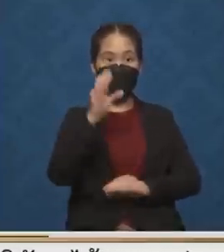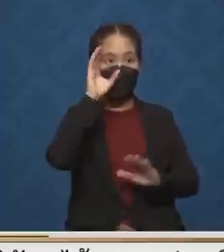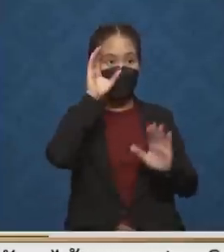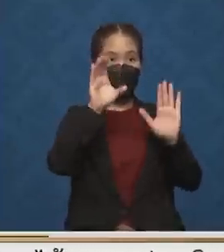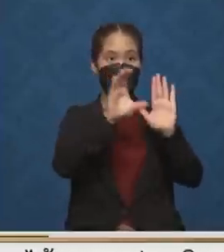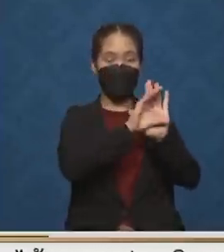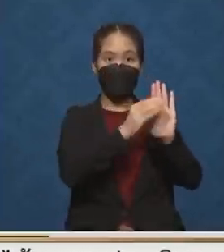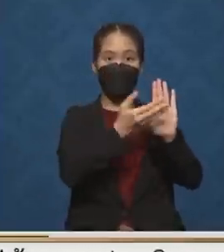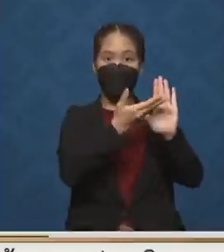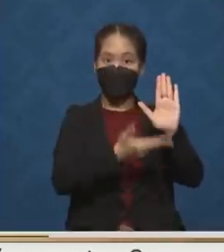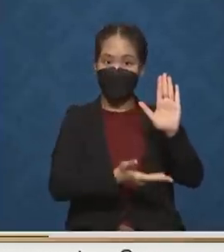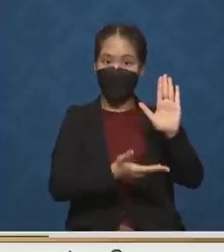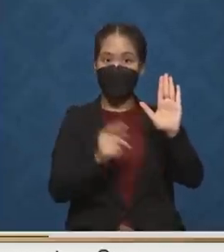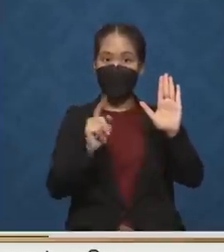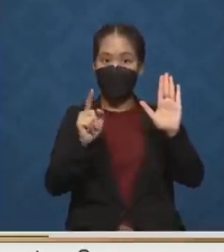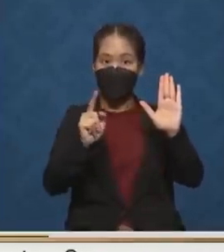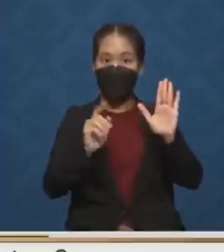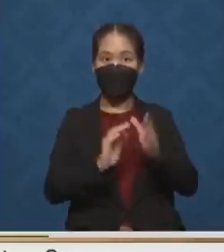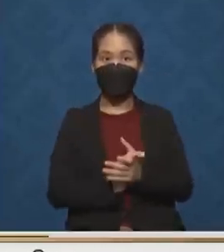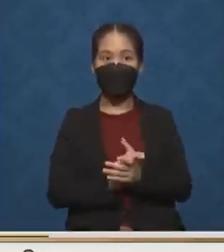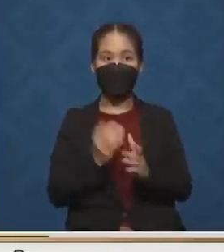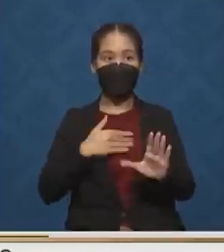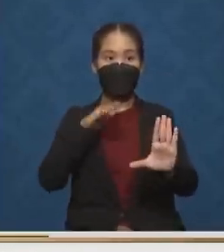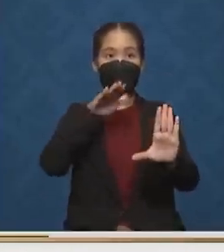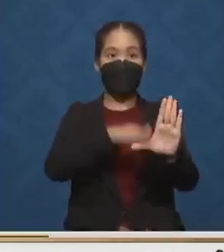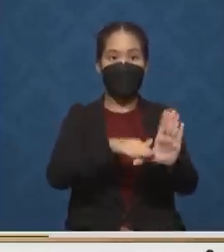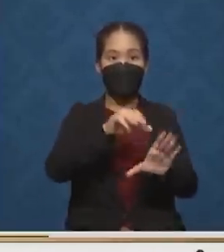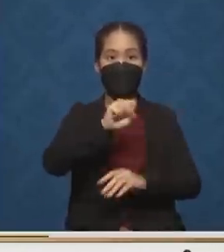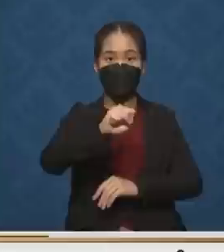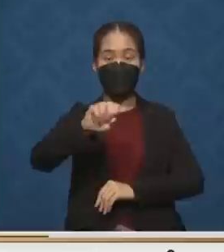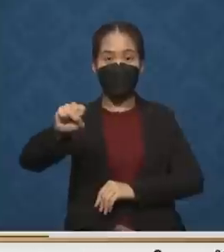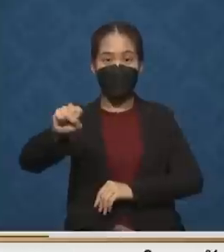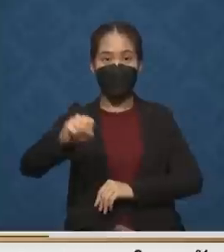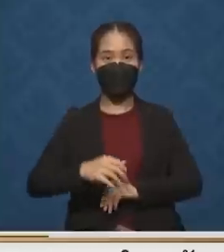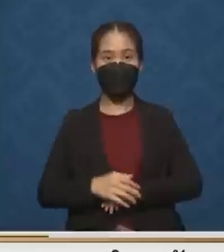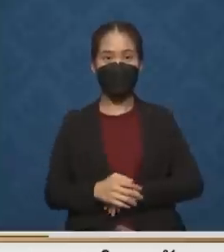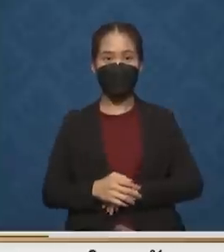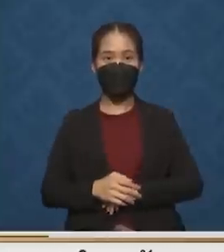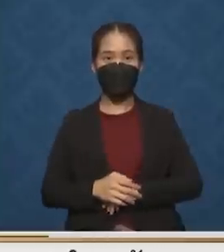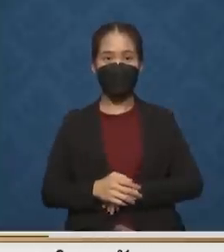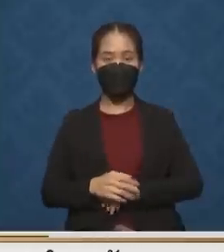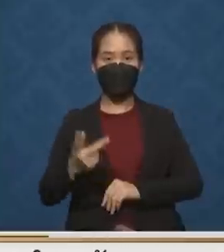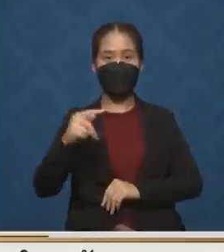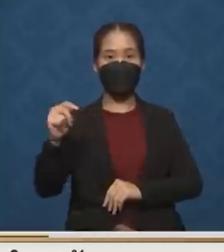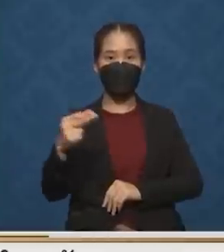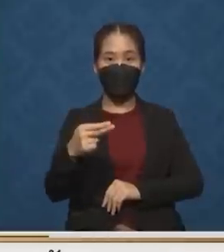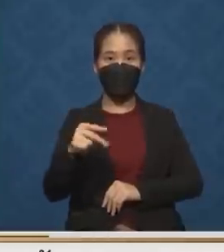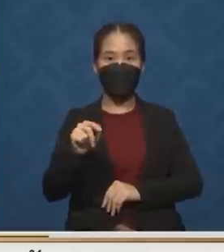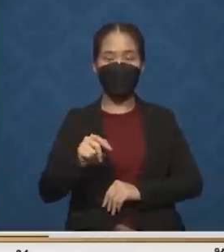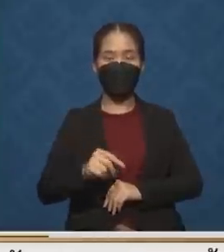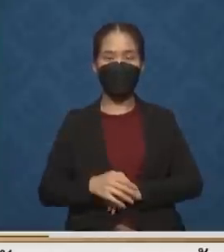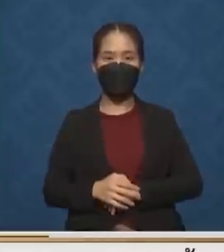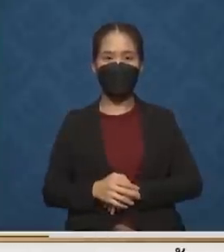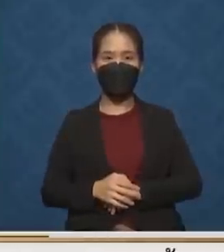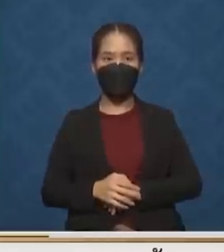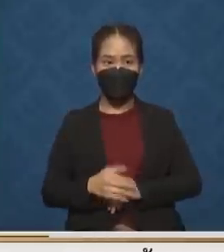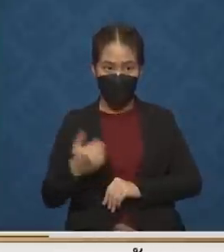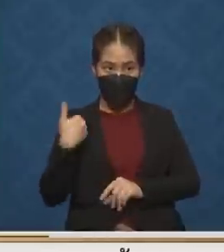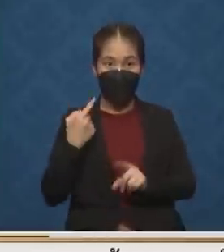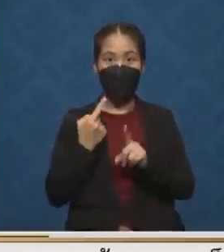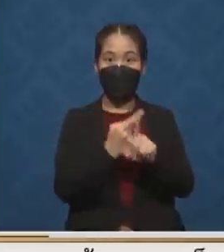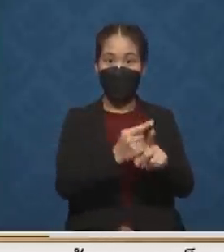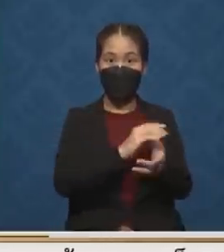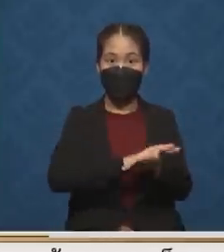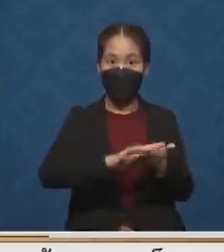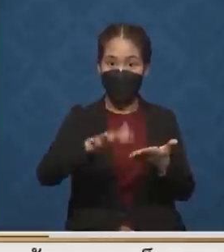พการ พ่จะเป็นแ่ว่ที่ผู้สมคร สอ ๆ เขตของสามว่านี่ มีการตดตามเรีบร้